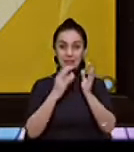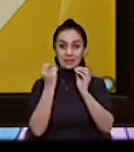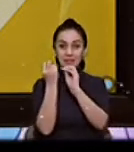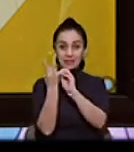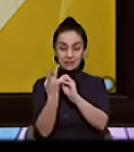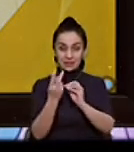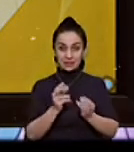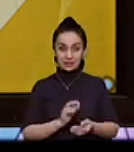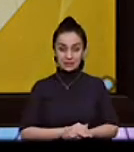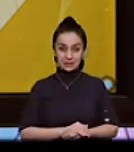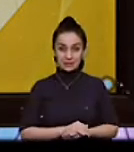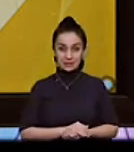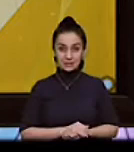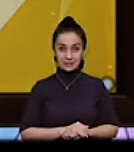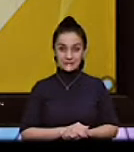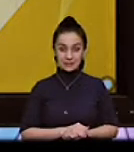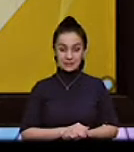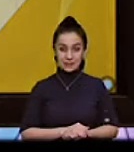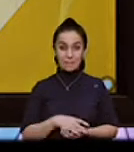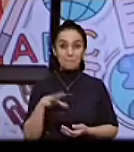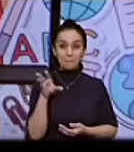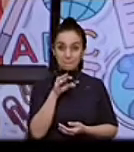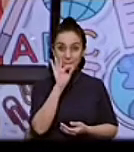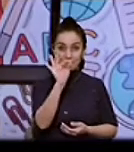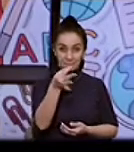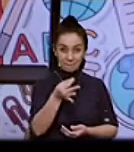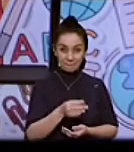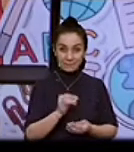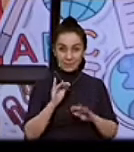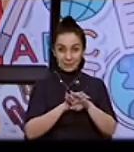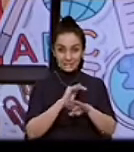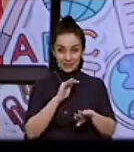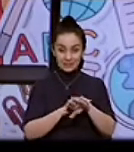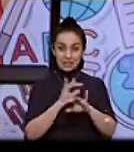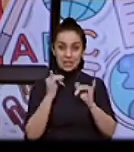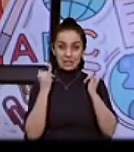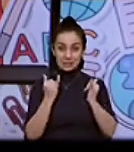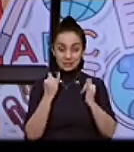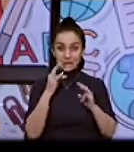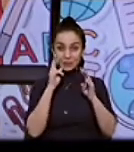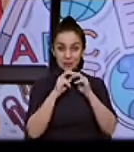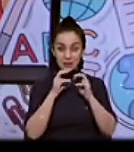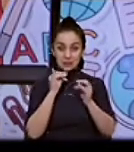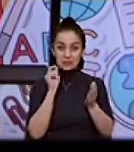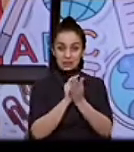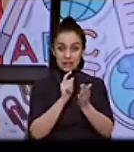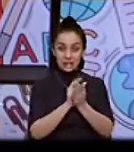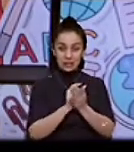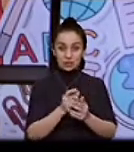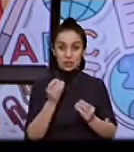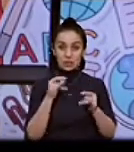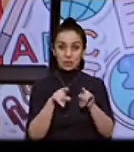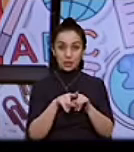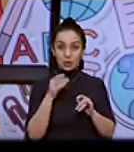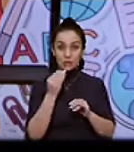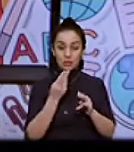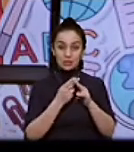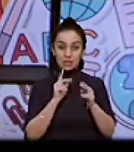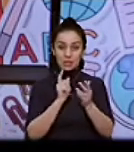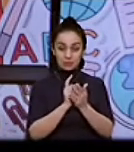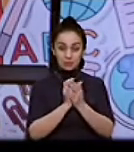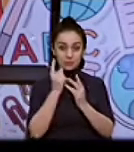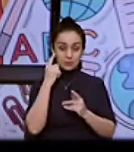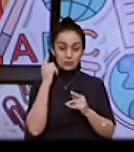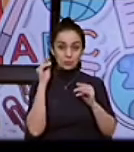9 двенадцатых. Все верно? Молодцы. А теперь проверяем задачу. Подобные задачи